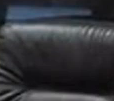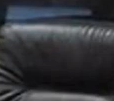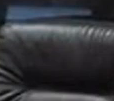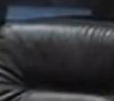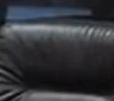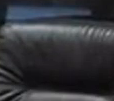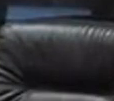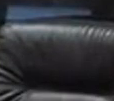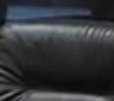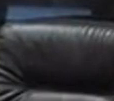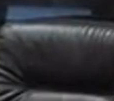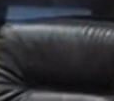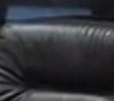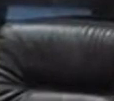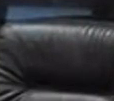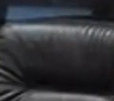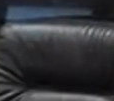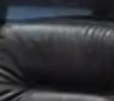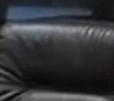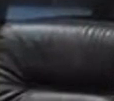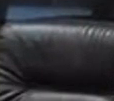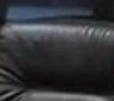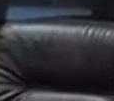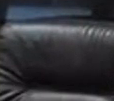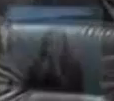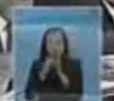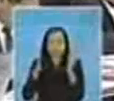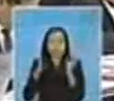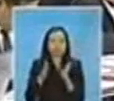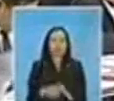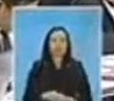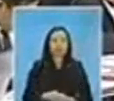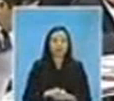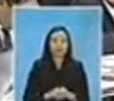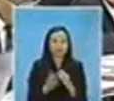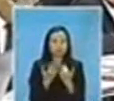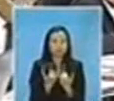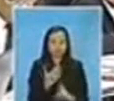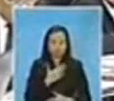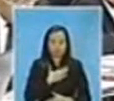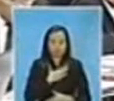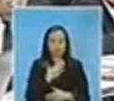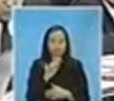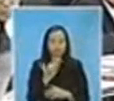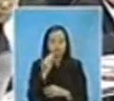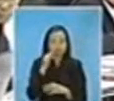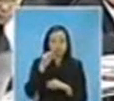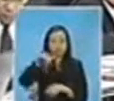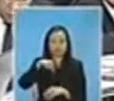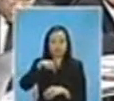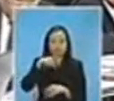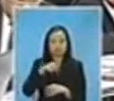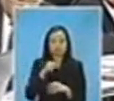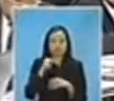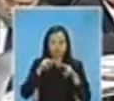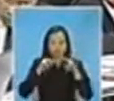ไม่เป็นธรรมและมีหนี้สินล้นพ้นตัวอย่างไม่จบสิ้นค่ะดิฉันหวังว่าสภาแห่งนี้